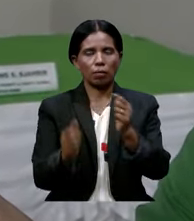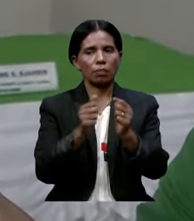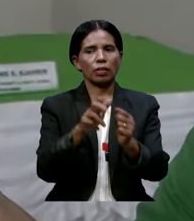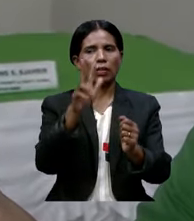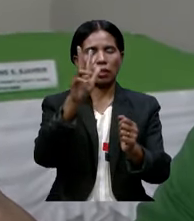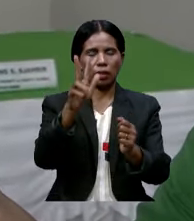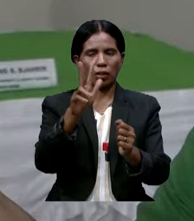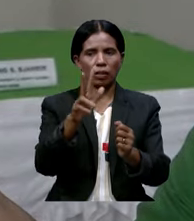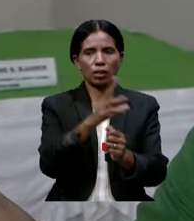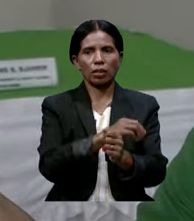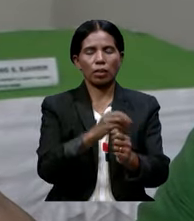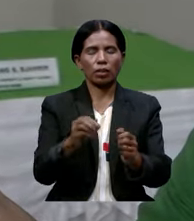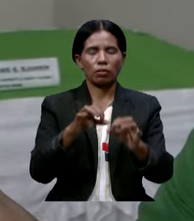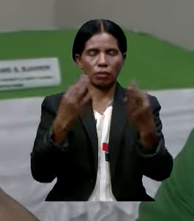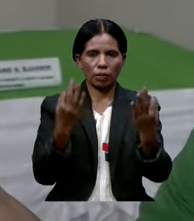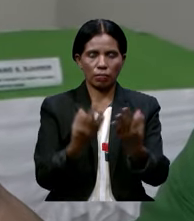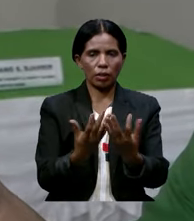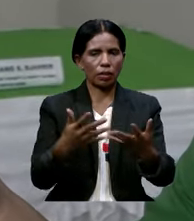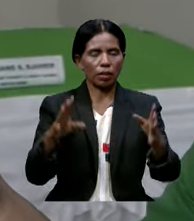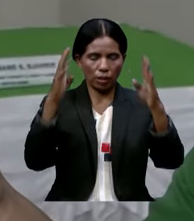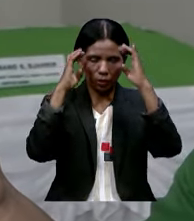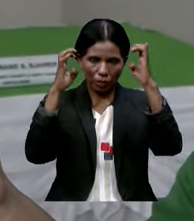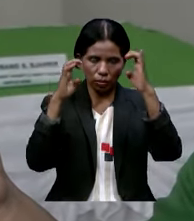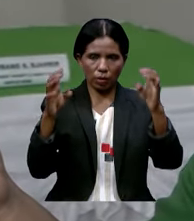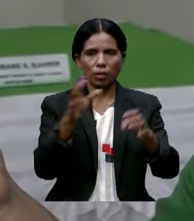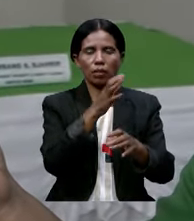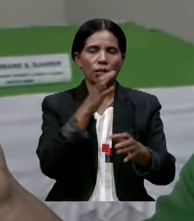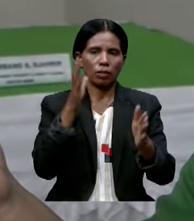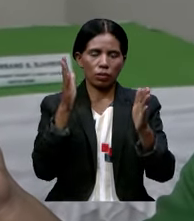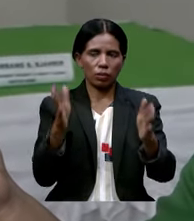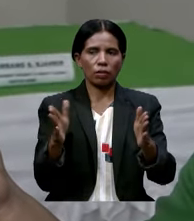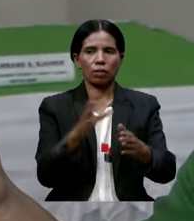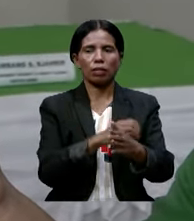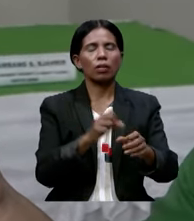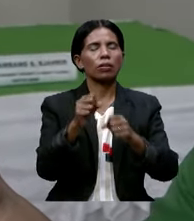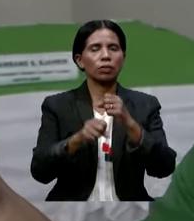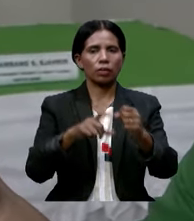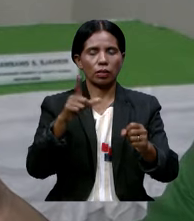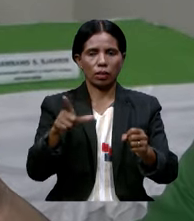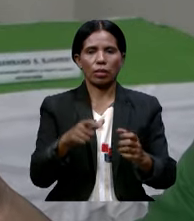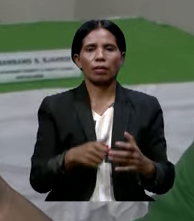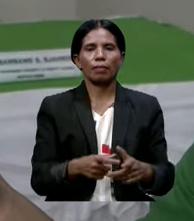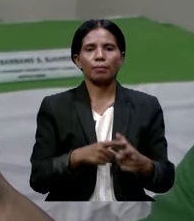ida maka roster umaka, ida maka liga edukasaun, ida maka liga agrikultura, liga ba sosial kapital,